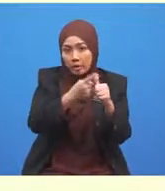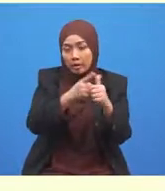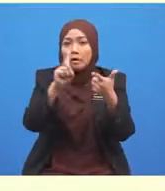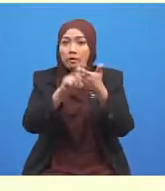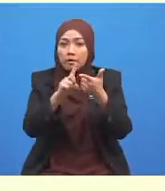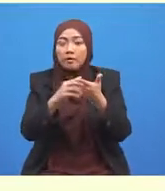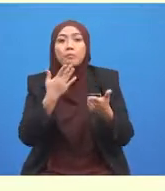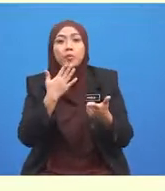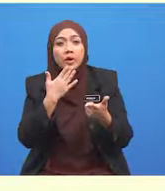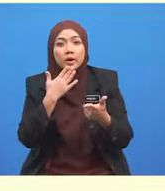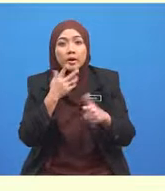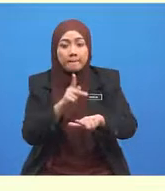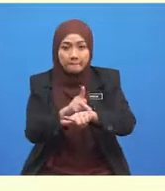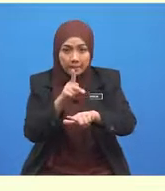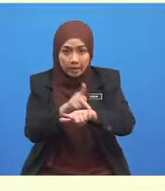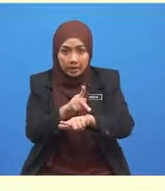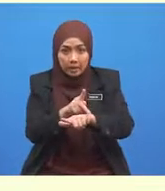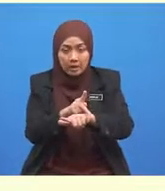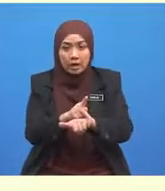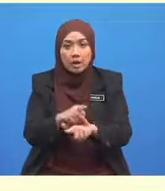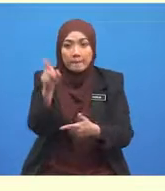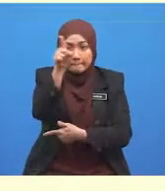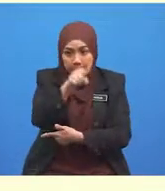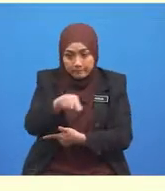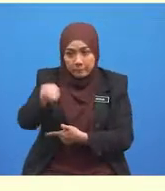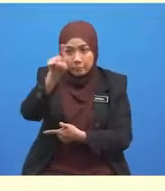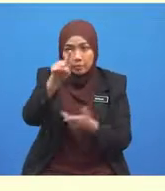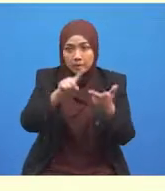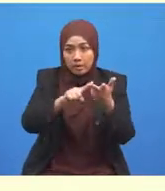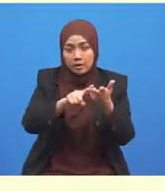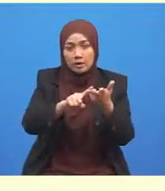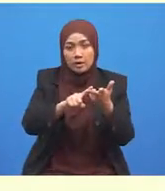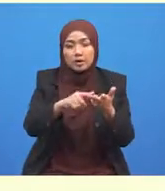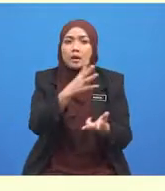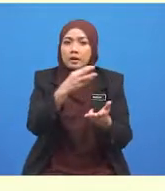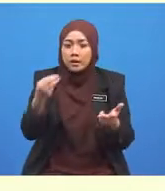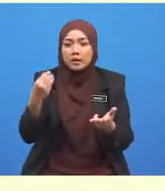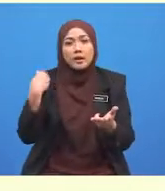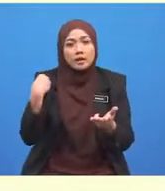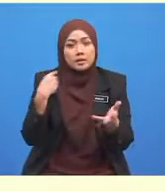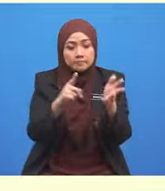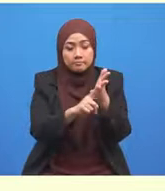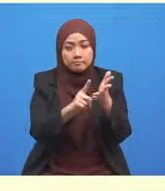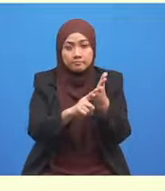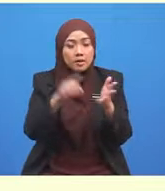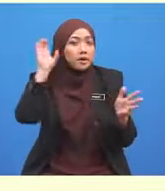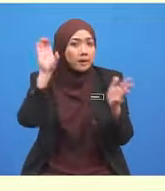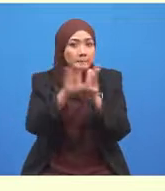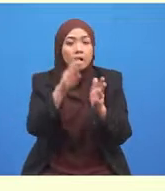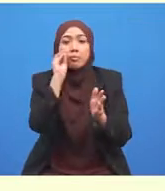berwarna perak, berbentuk bulat dan mempunyai gambar bunga raya.